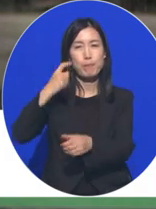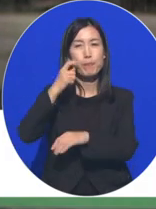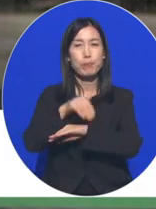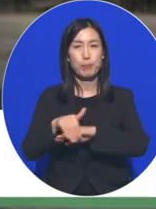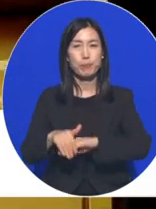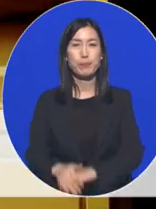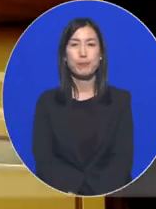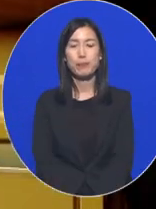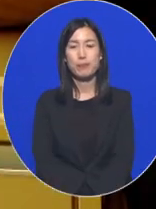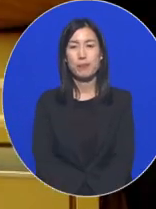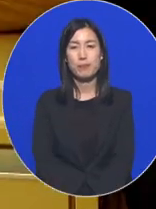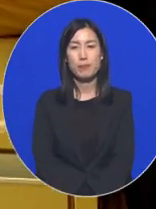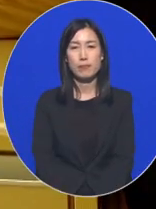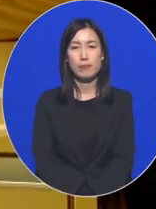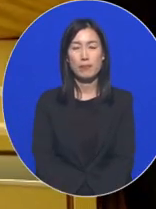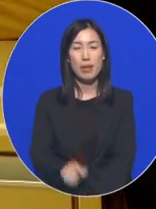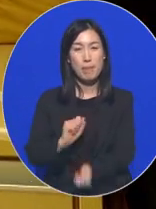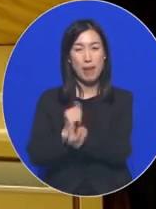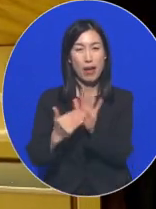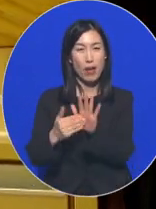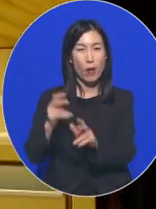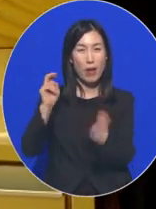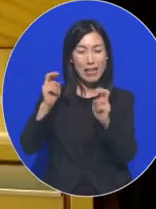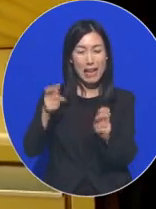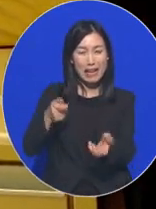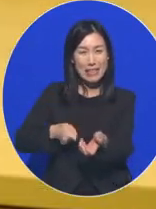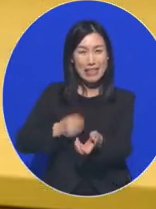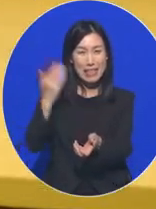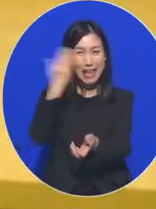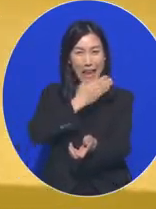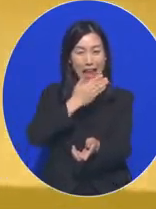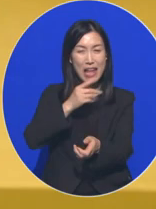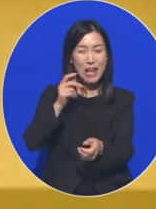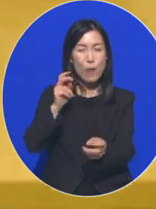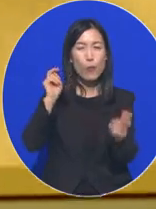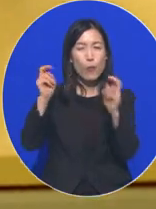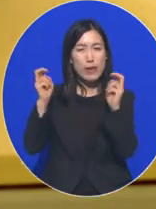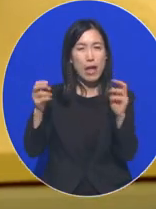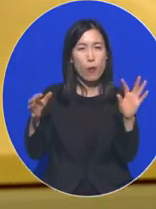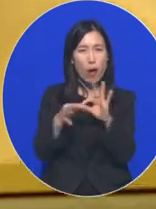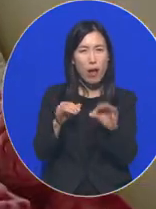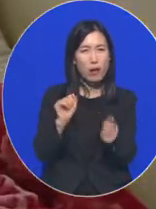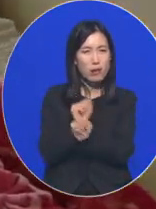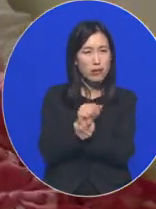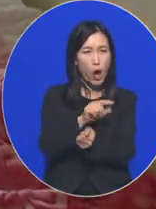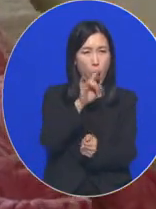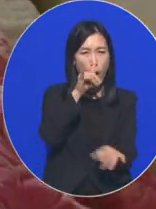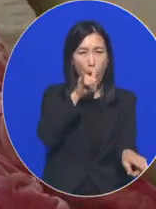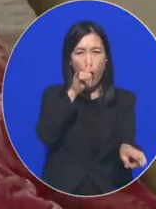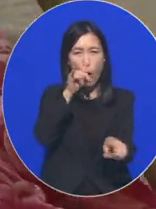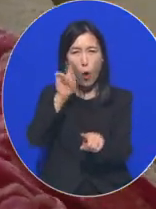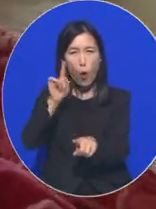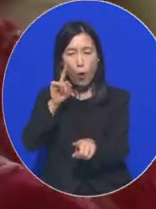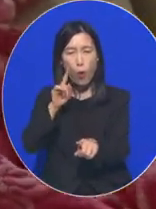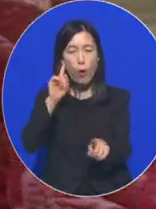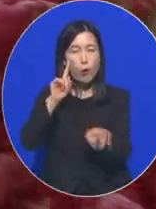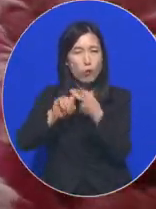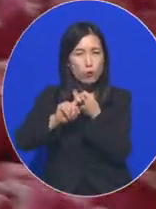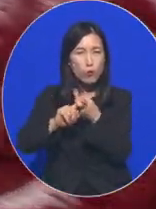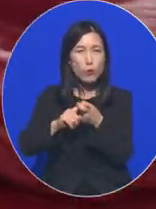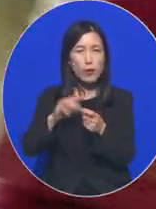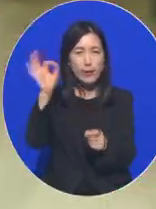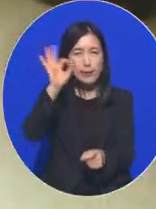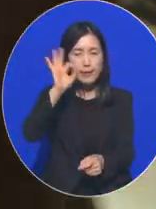계획입니다 또 방역 업체와 함께 빈대 유익 경로를 추적하고 살충제 저항성 분석 연구도 함께 진행할